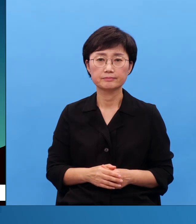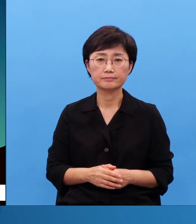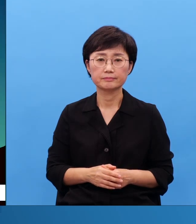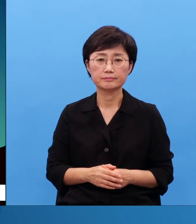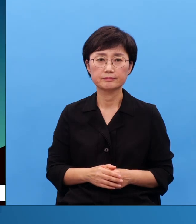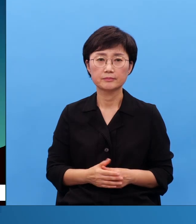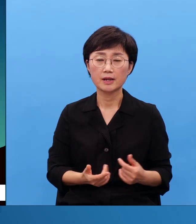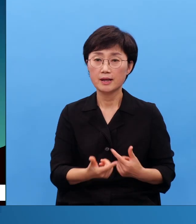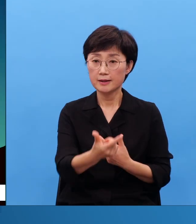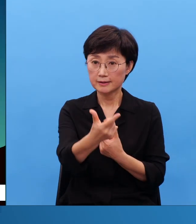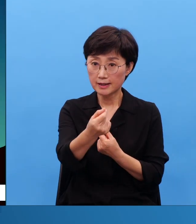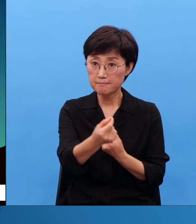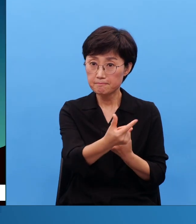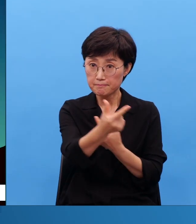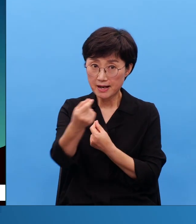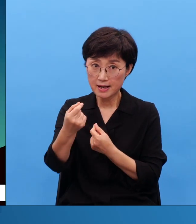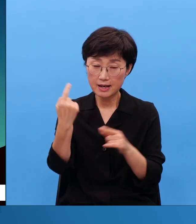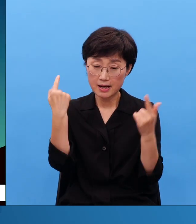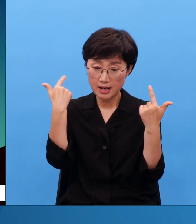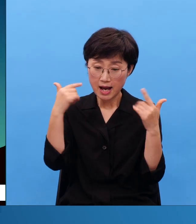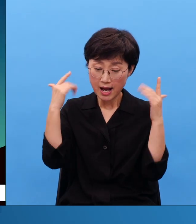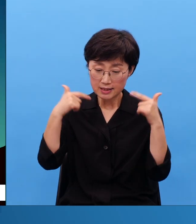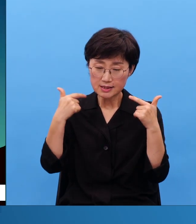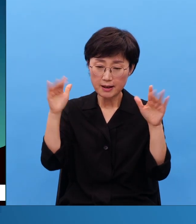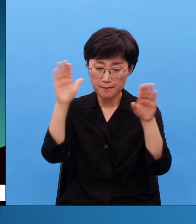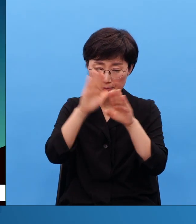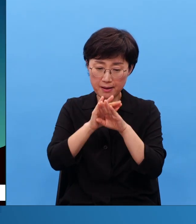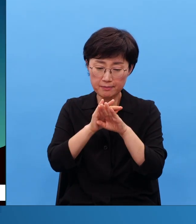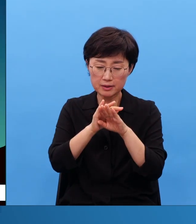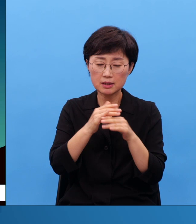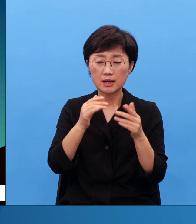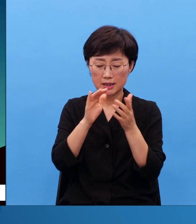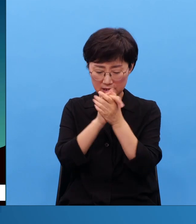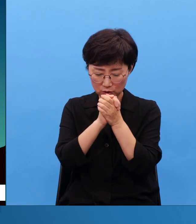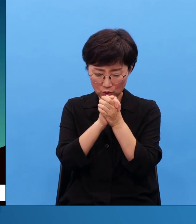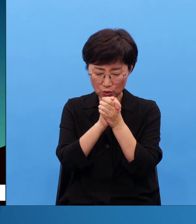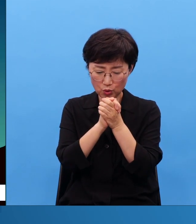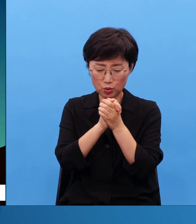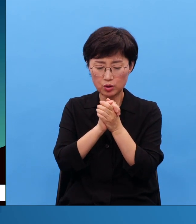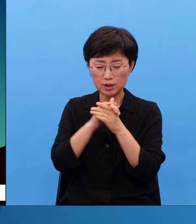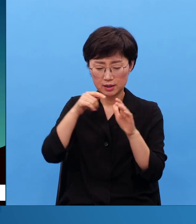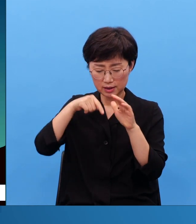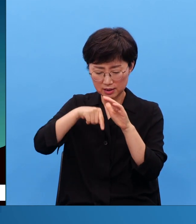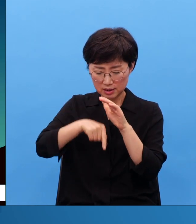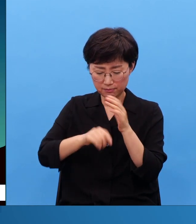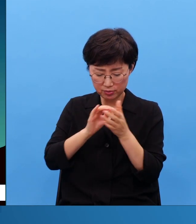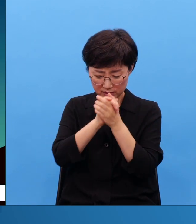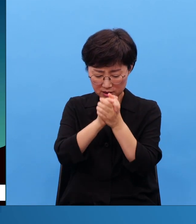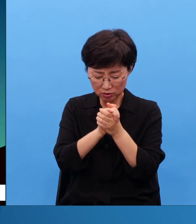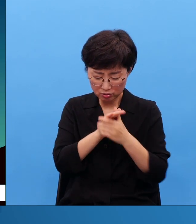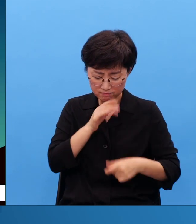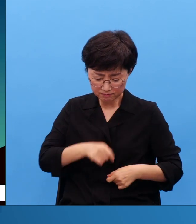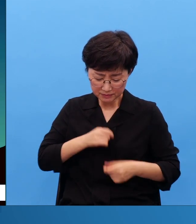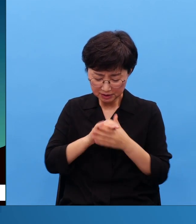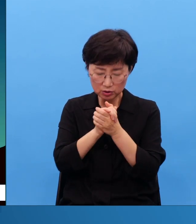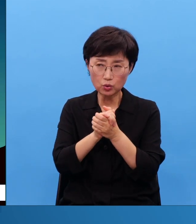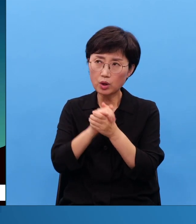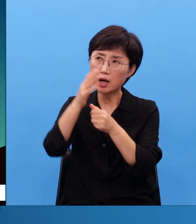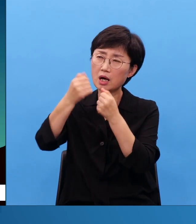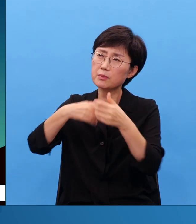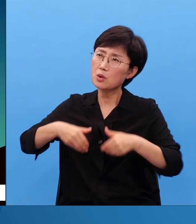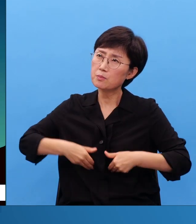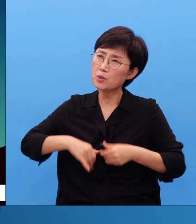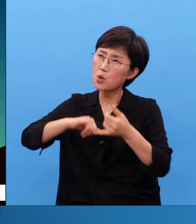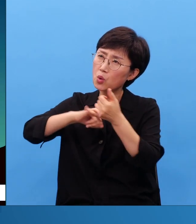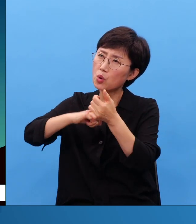우리 함께 매일 밤 조용한 시간을 누려볼래? 같이 깊은 시간을 누리면서 이 시대에 하나님이 꼭 필요로